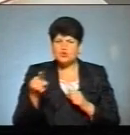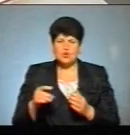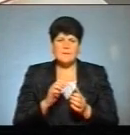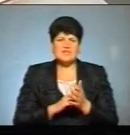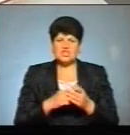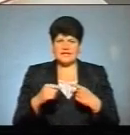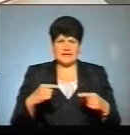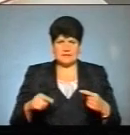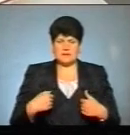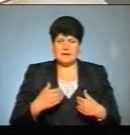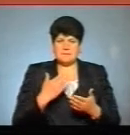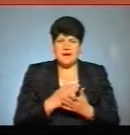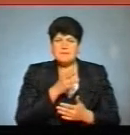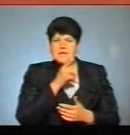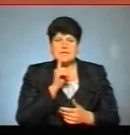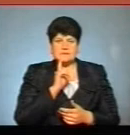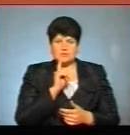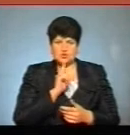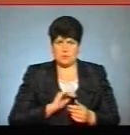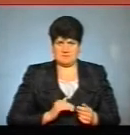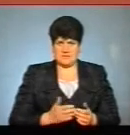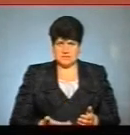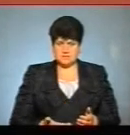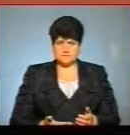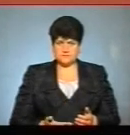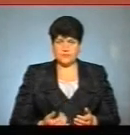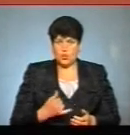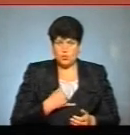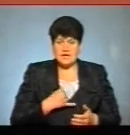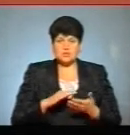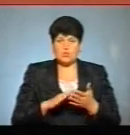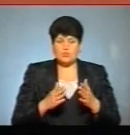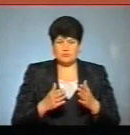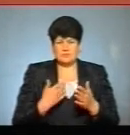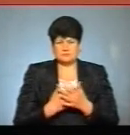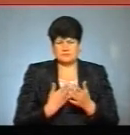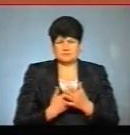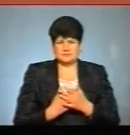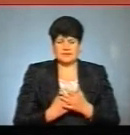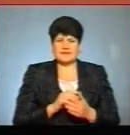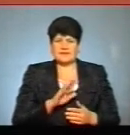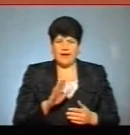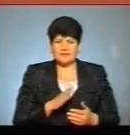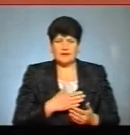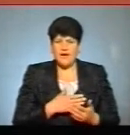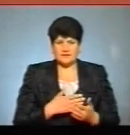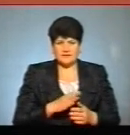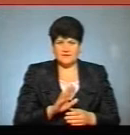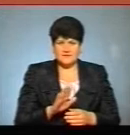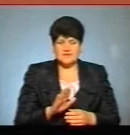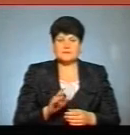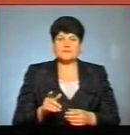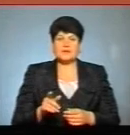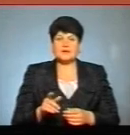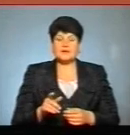Ми, наприклад, маємо сезонний бізнес. У нас от, ну, в умовному активі, я ж кажу, я не активіст і не хотів би, щоб мене так